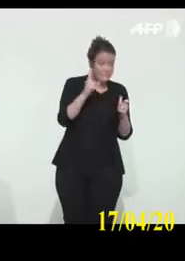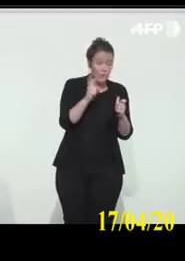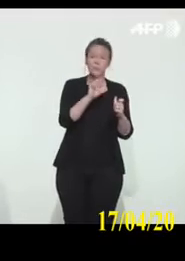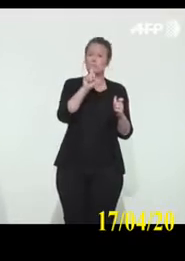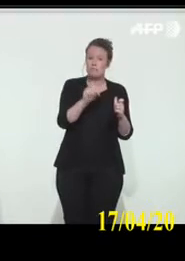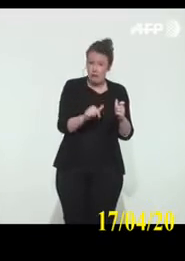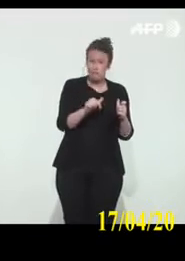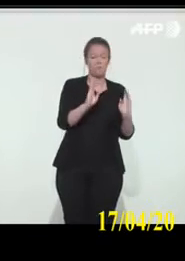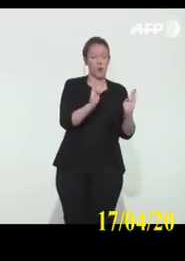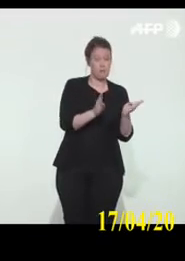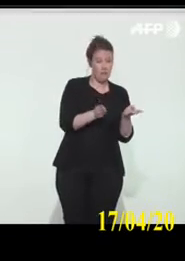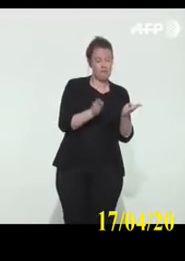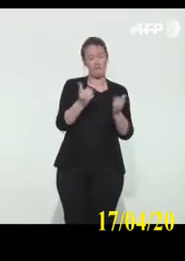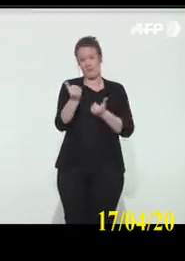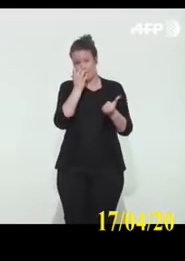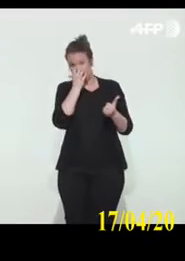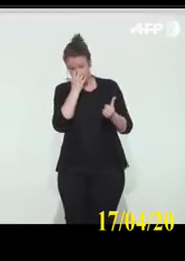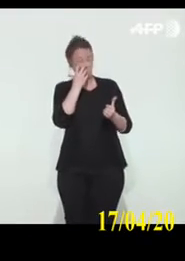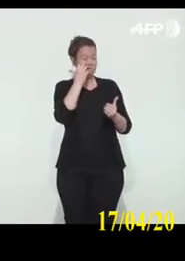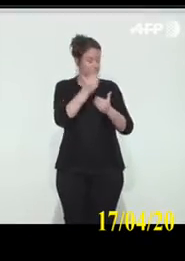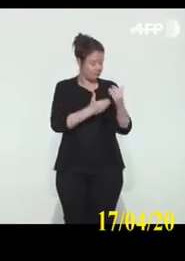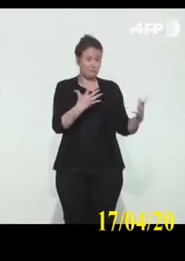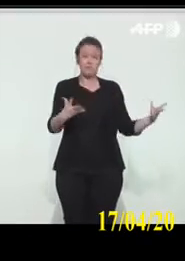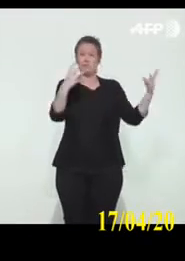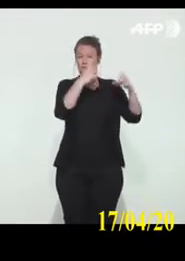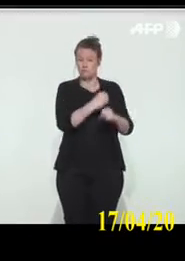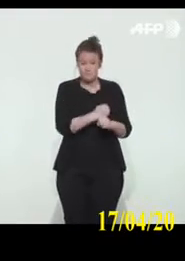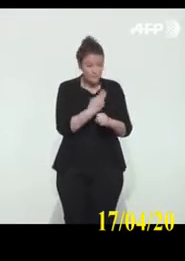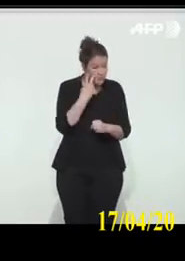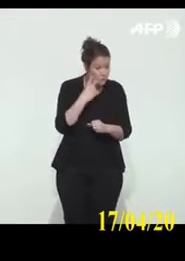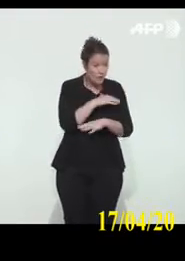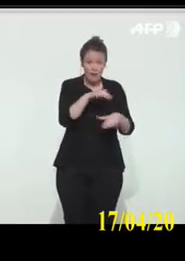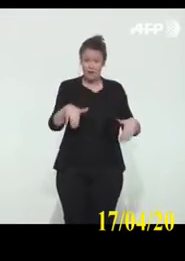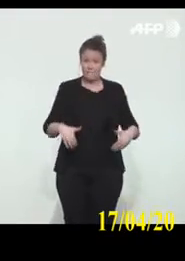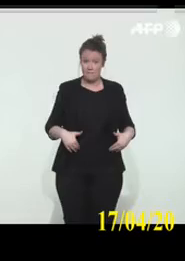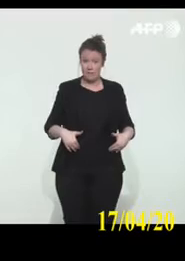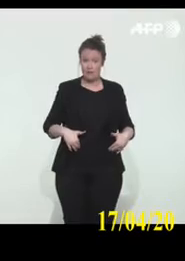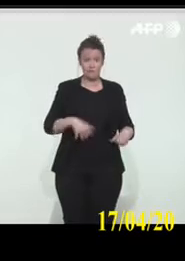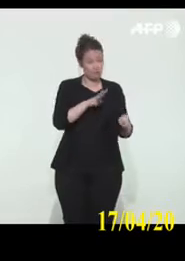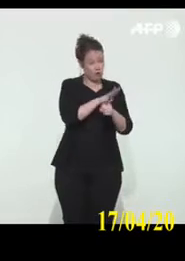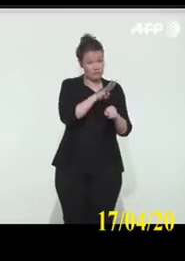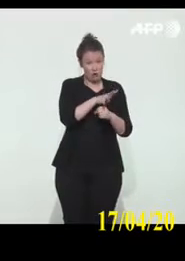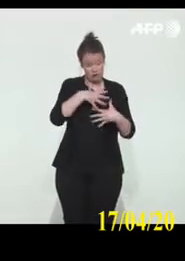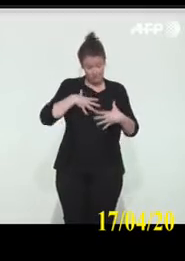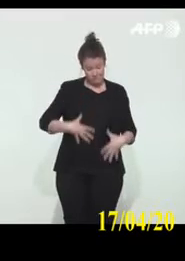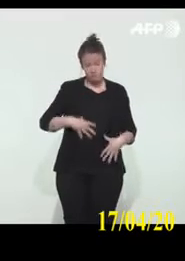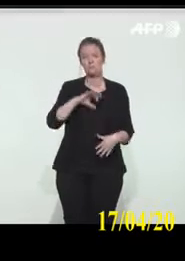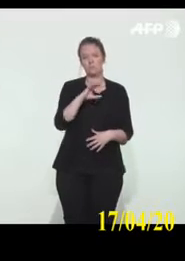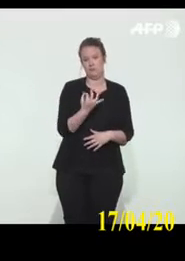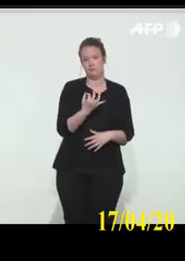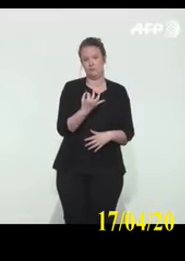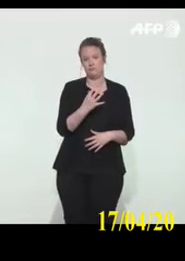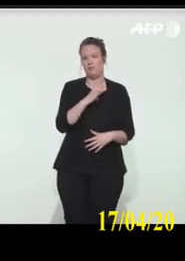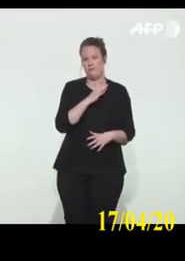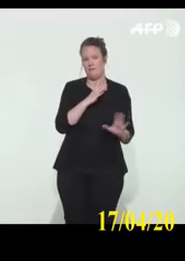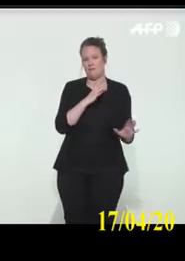en réanimation, pour l'essentiel, vraiment la grande, grande majorité, ont des anticorps. Et donc, après, on peut toujours